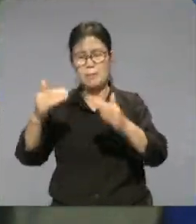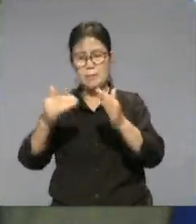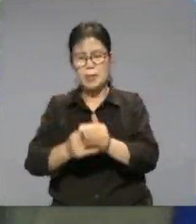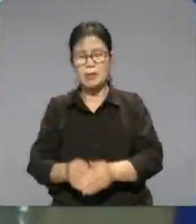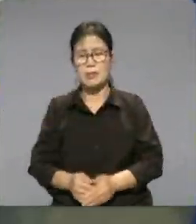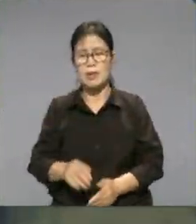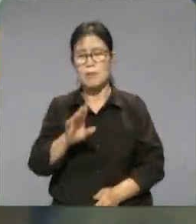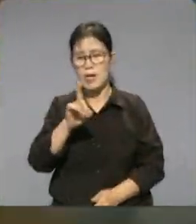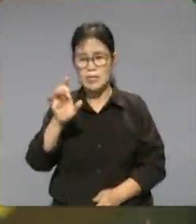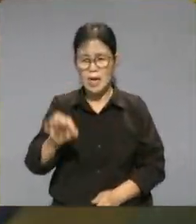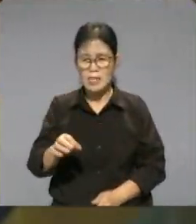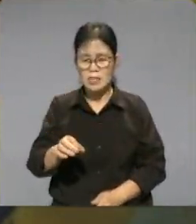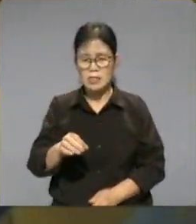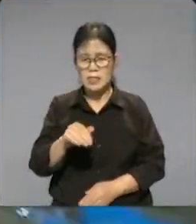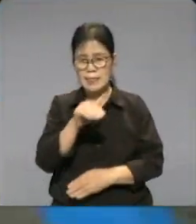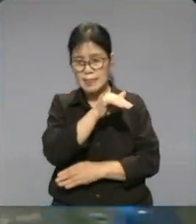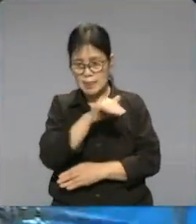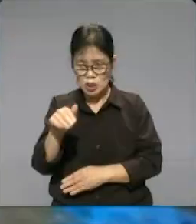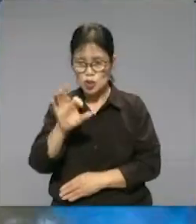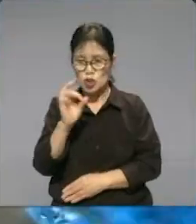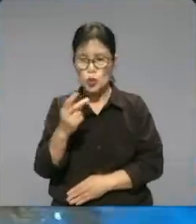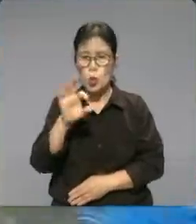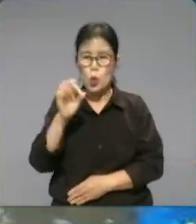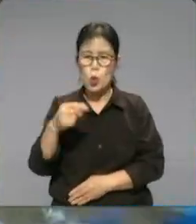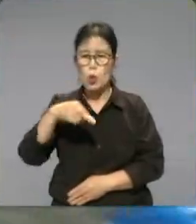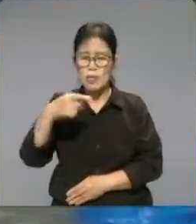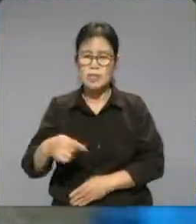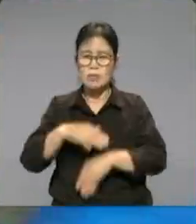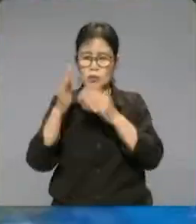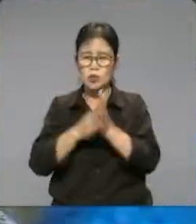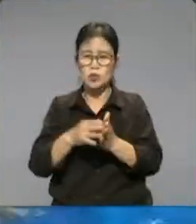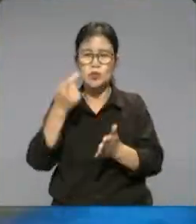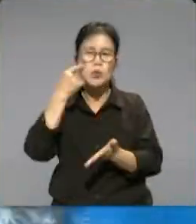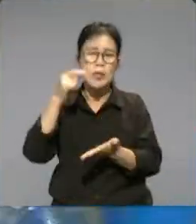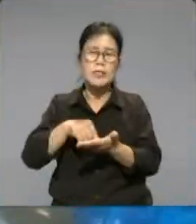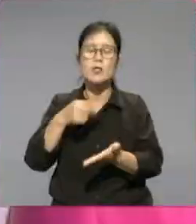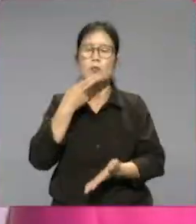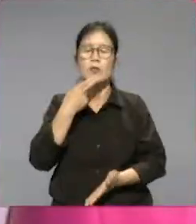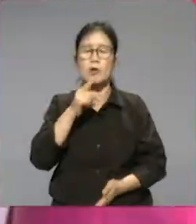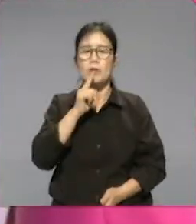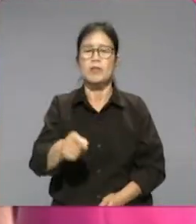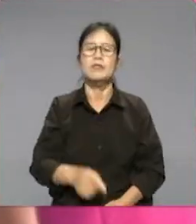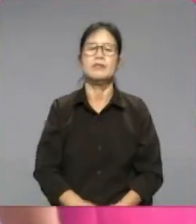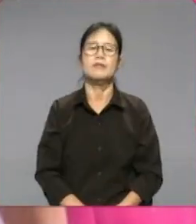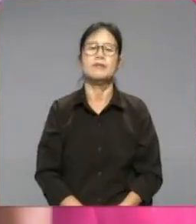방사능 오염 지표인 요오드와 세슘 모두 확인되지 않았다고 설명했습니다.